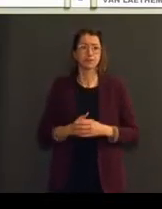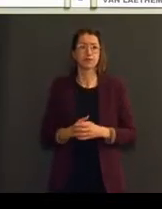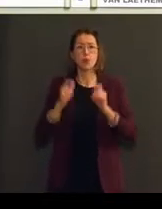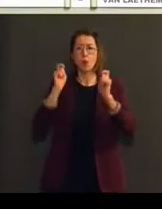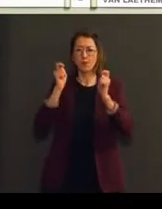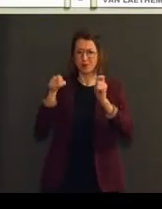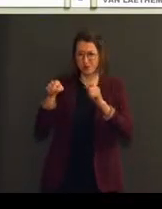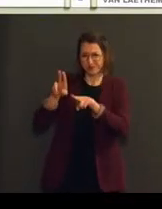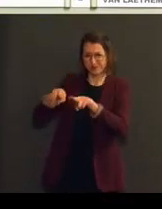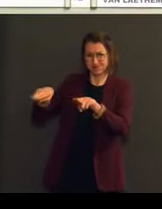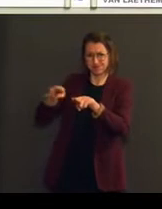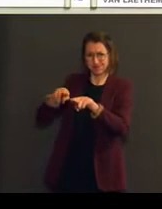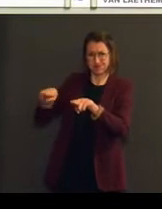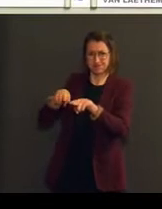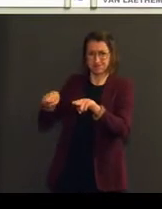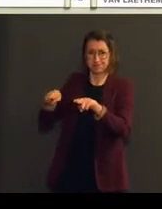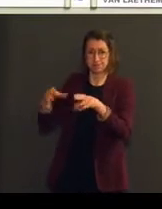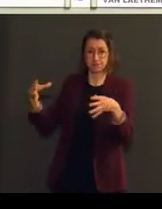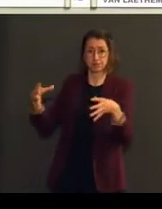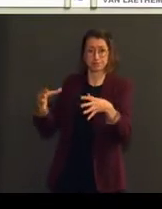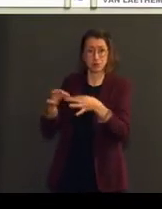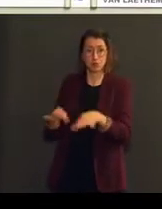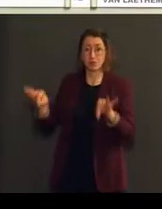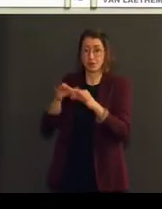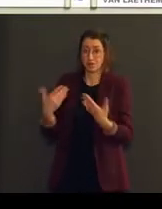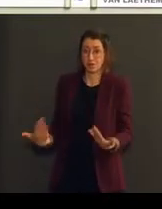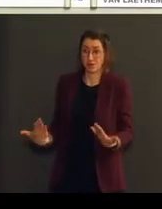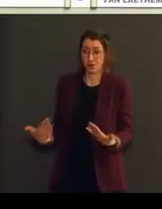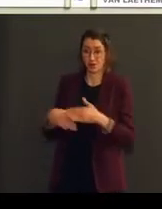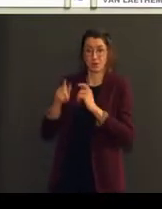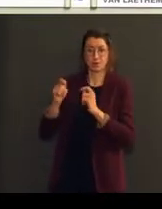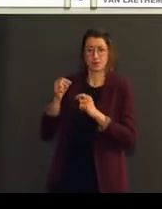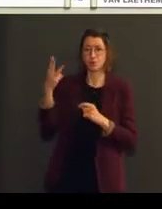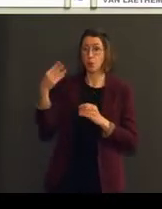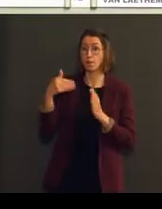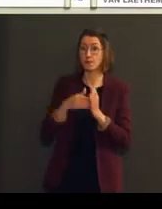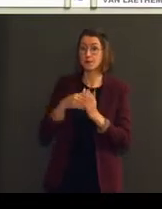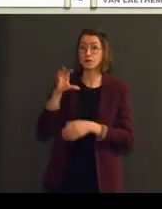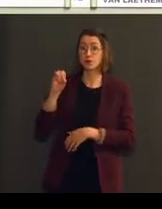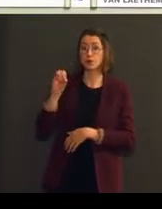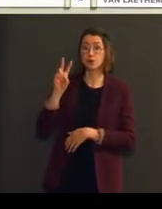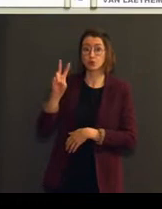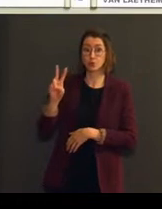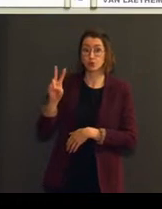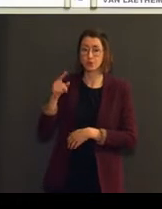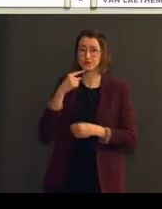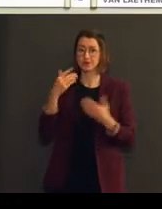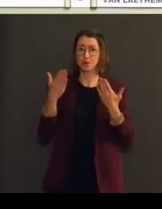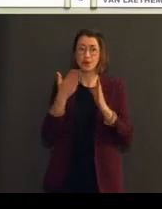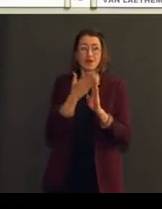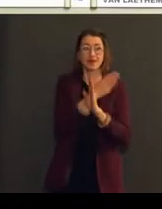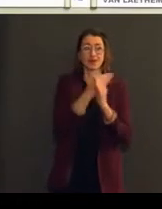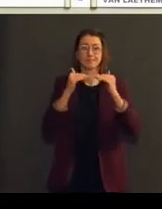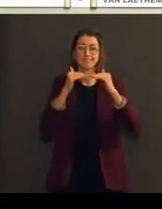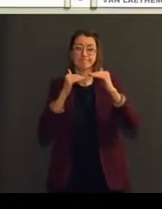avons 3032 patients Covid dans nos hôpitaux, soit 3% de moins que la semaine précédente. Mais